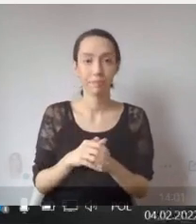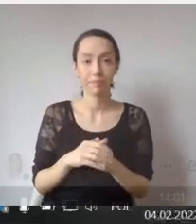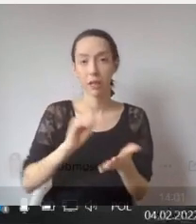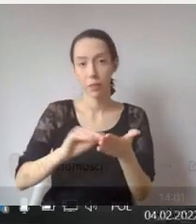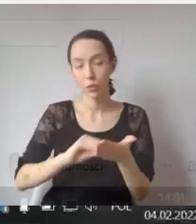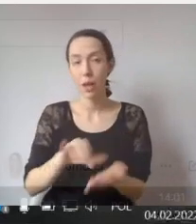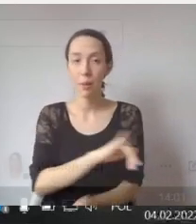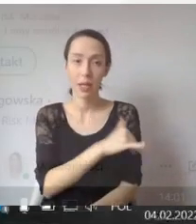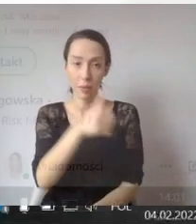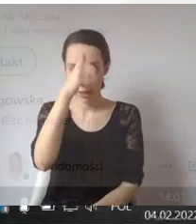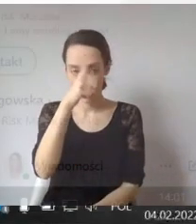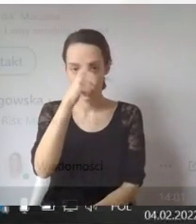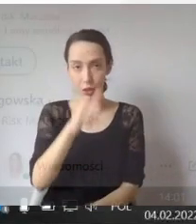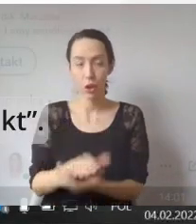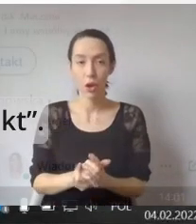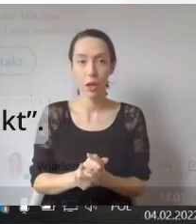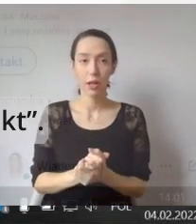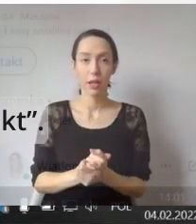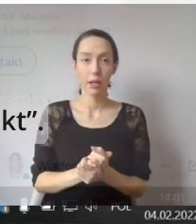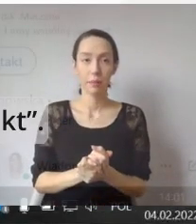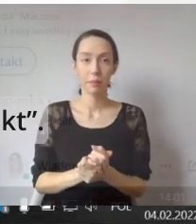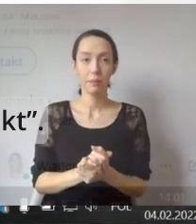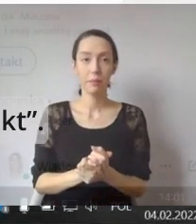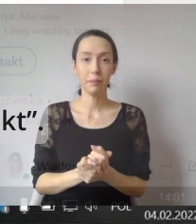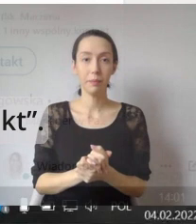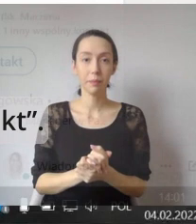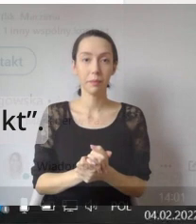wpisujemy jej imię i nazwisko. Tutaj